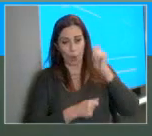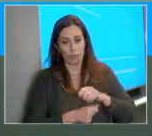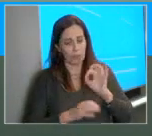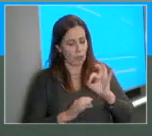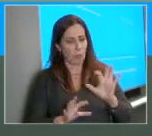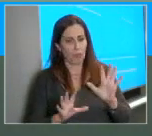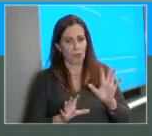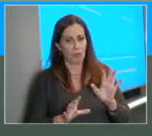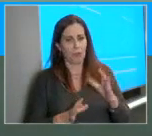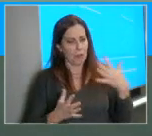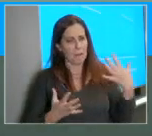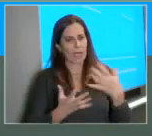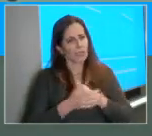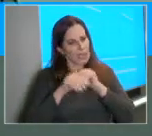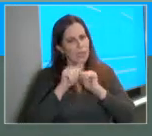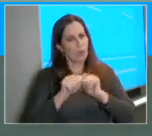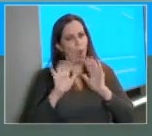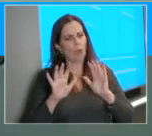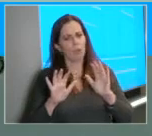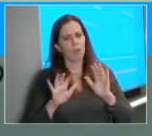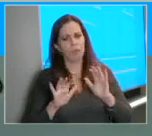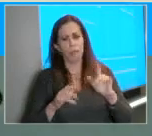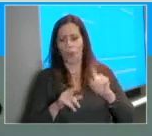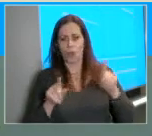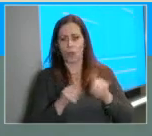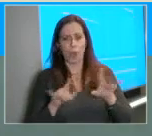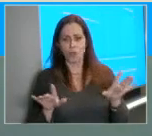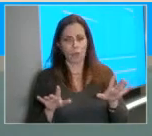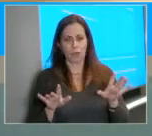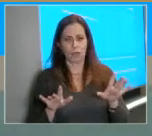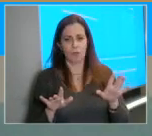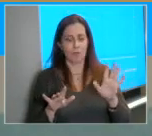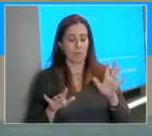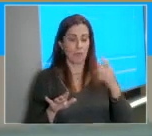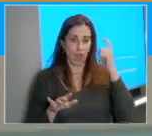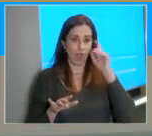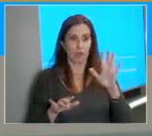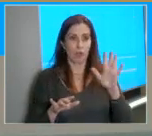דווקא הוא מצליח לחזק את המעמד שלו בניגוד לכל צפי של